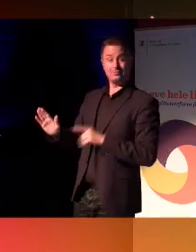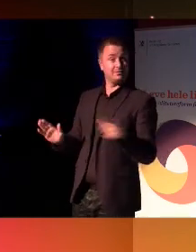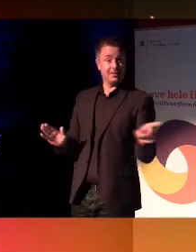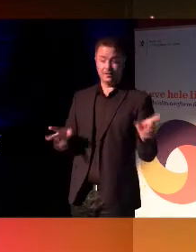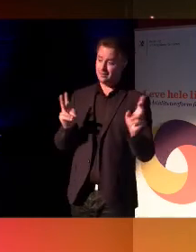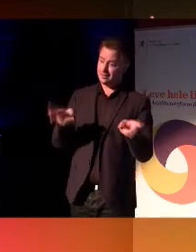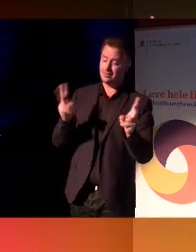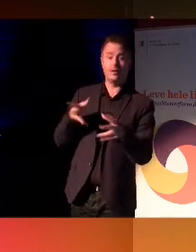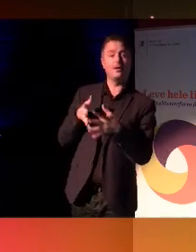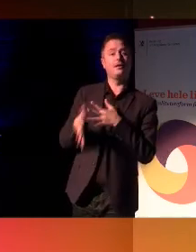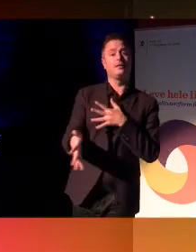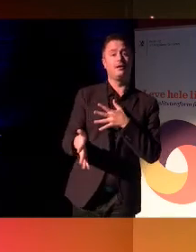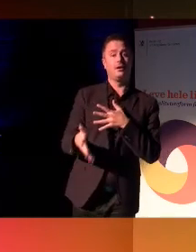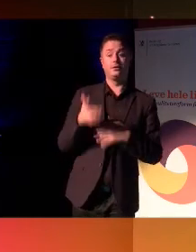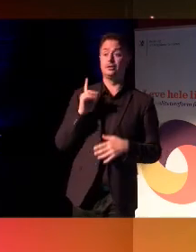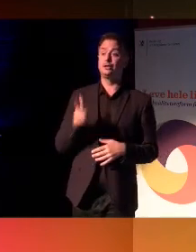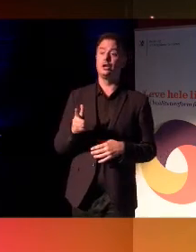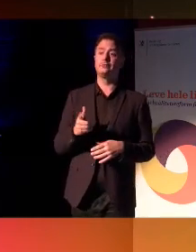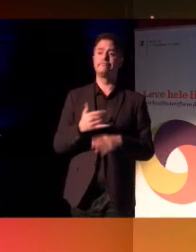på.